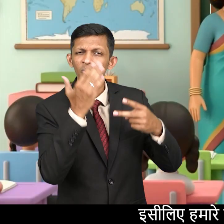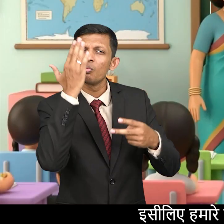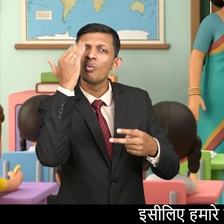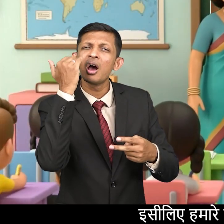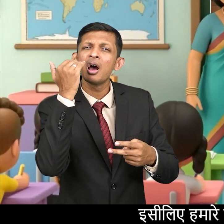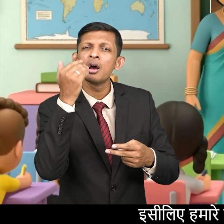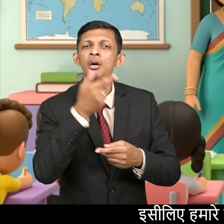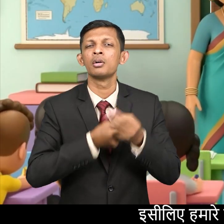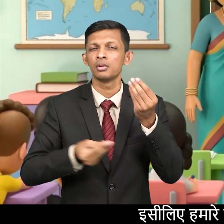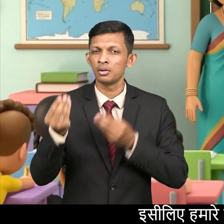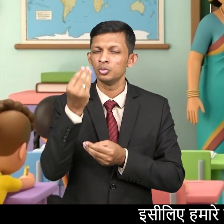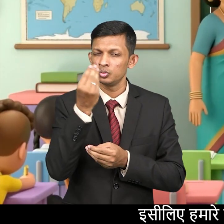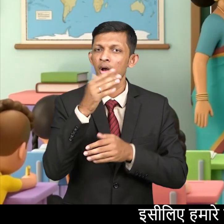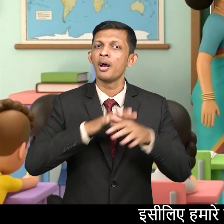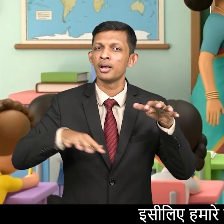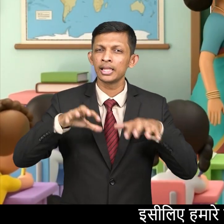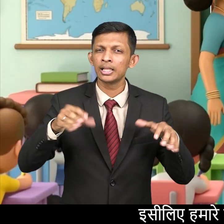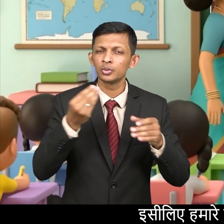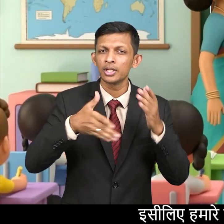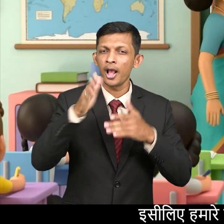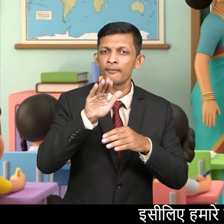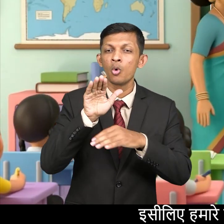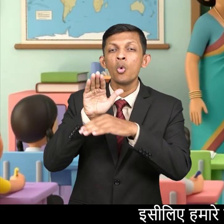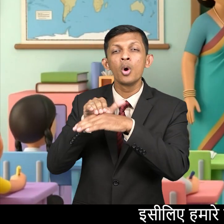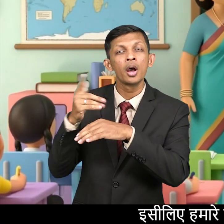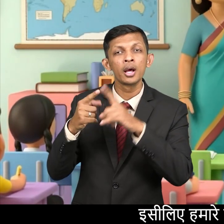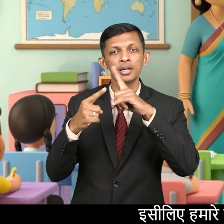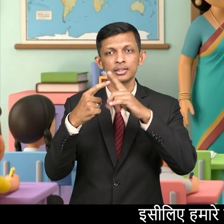इसलिए हमारे पास ऐसा कुछ है जिसे परिवहन कहते हैं।